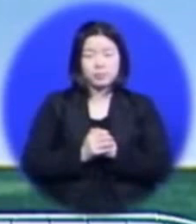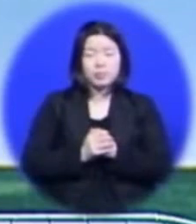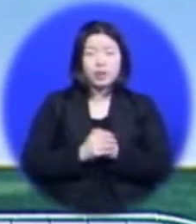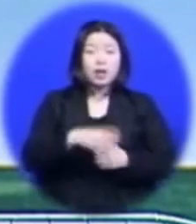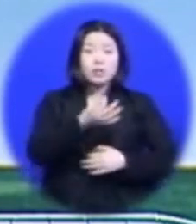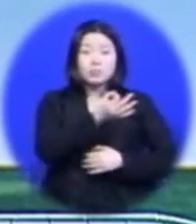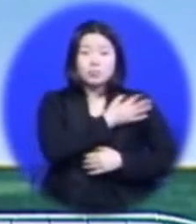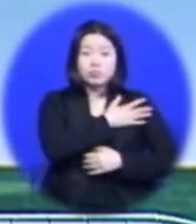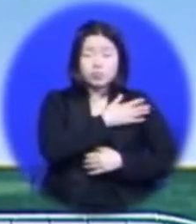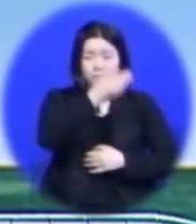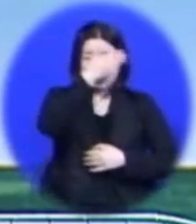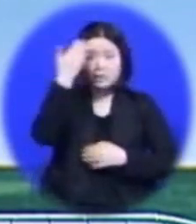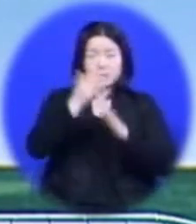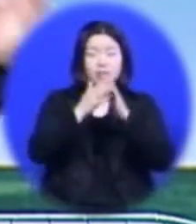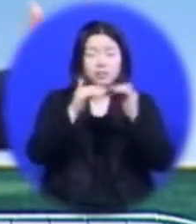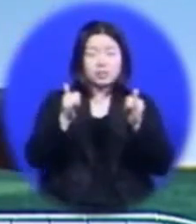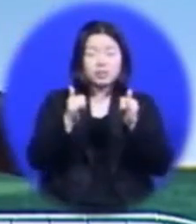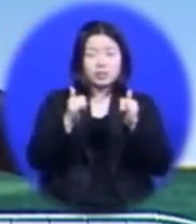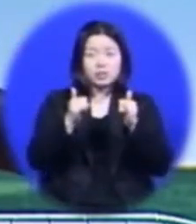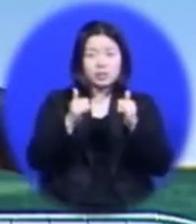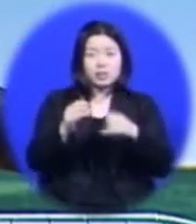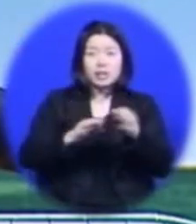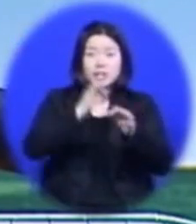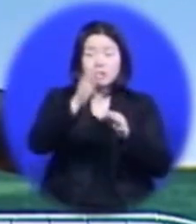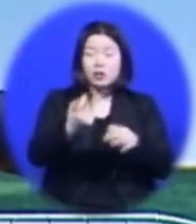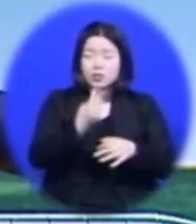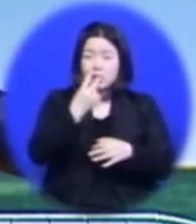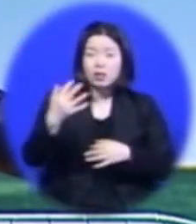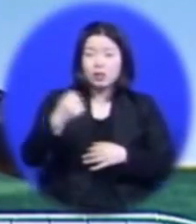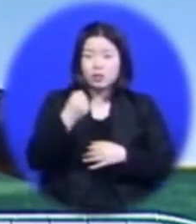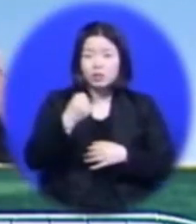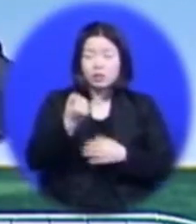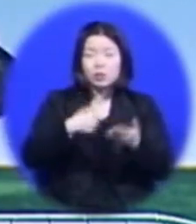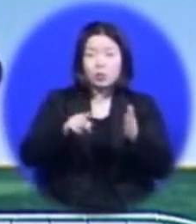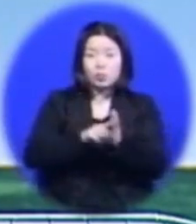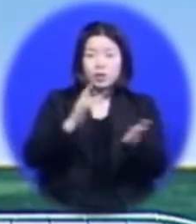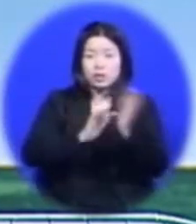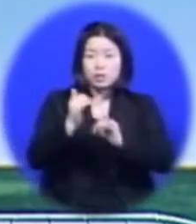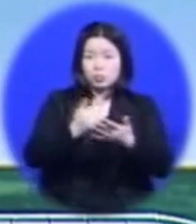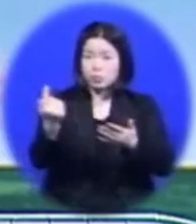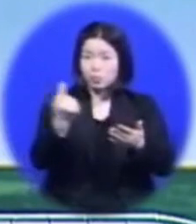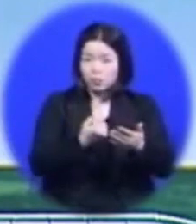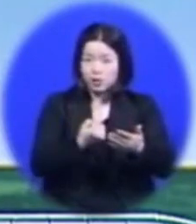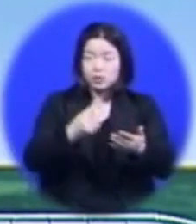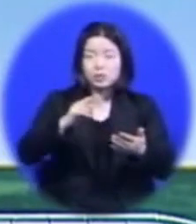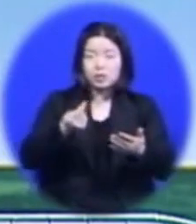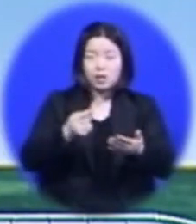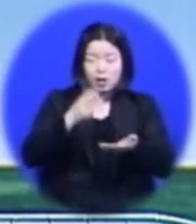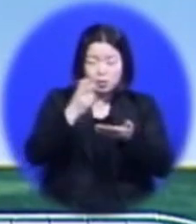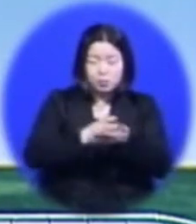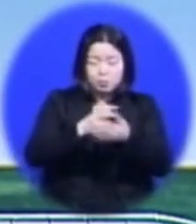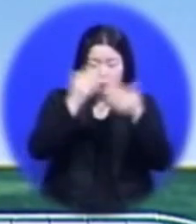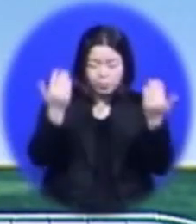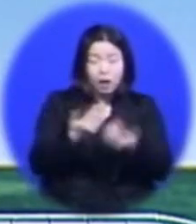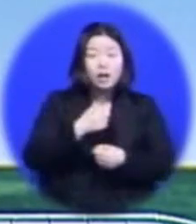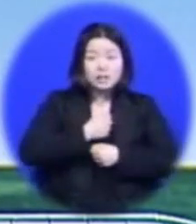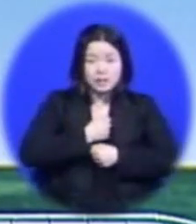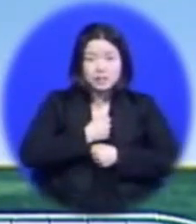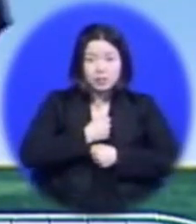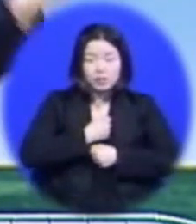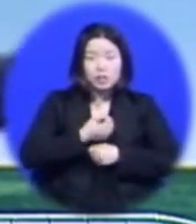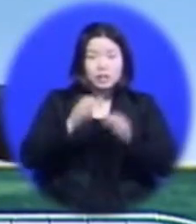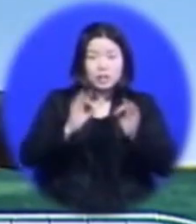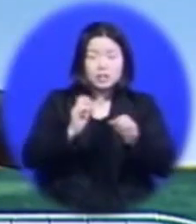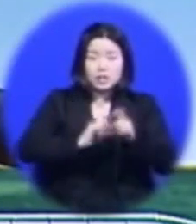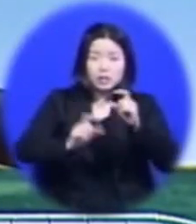부자 청년이 영생을 얻으려고 예수님에게 왔다가 율법을 자기가 다 지켰다고 그랬어요. 그 이제